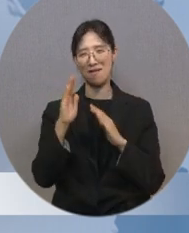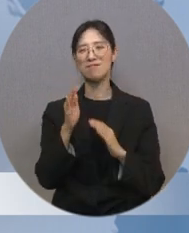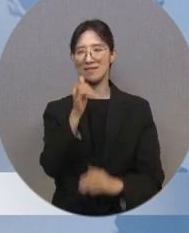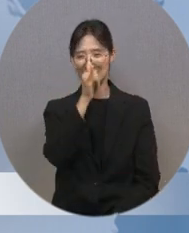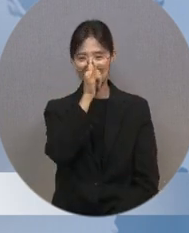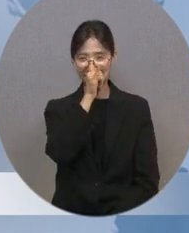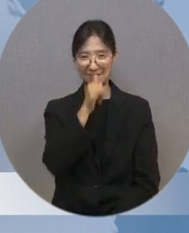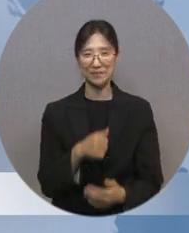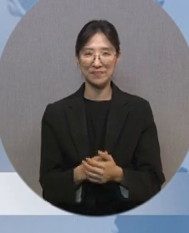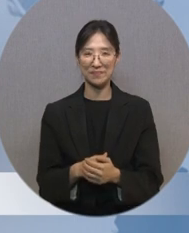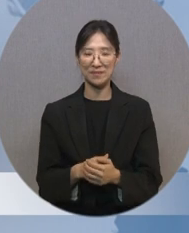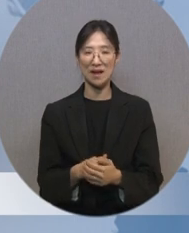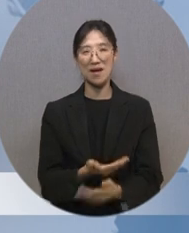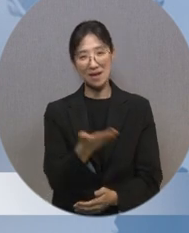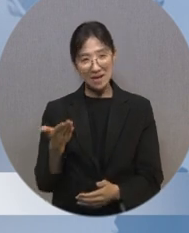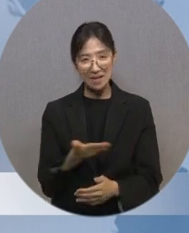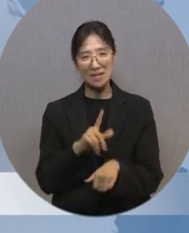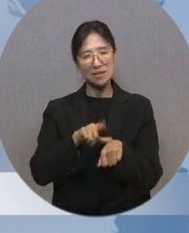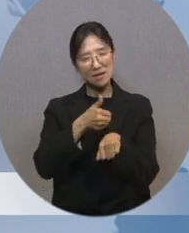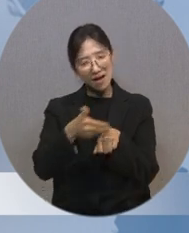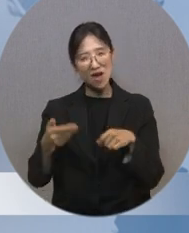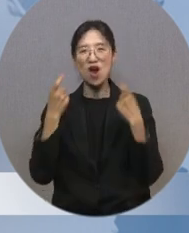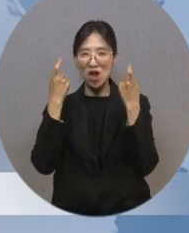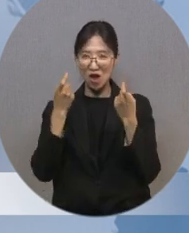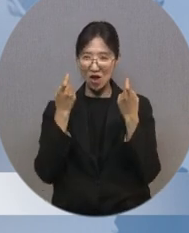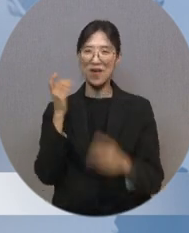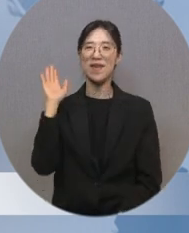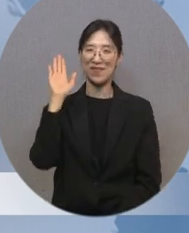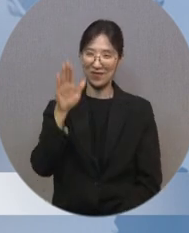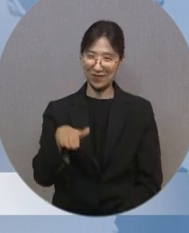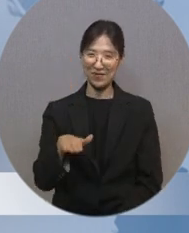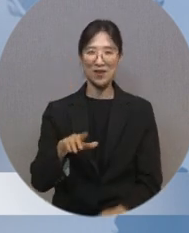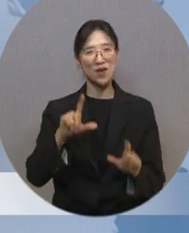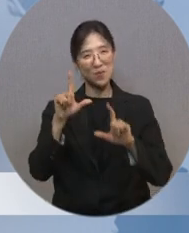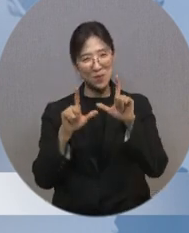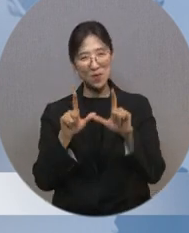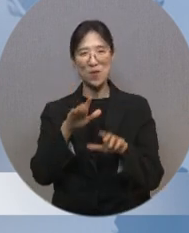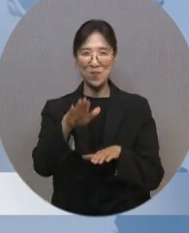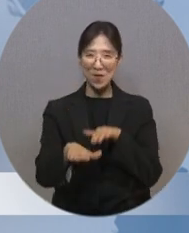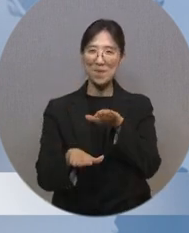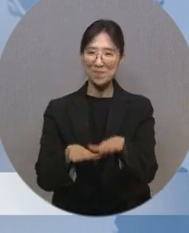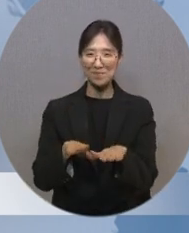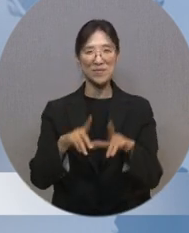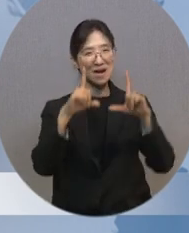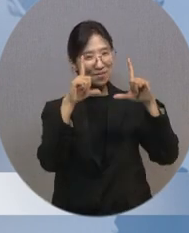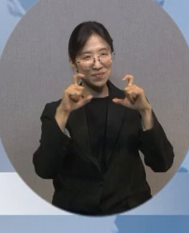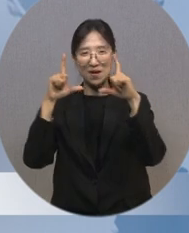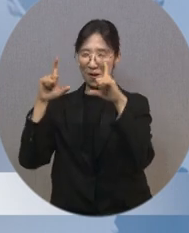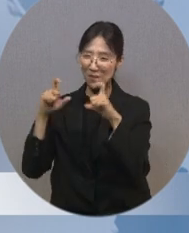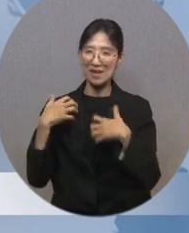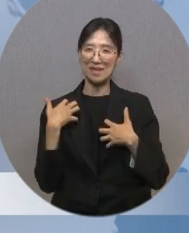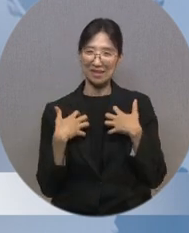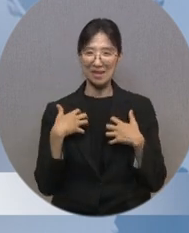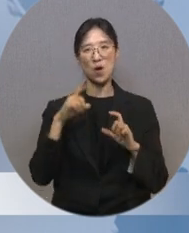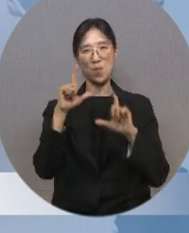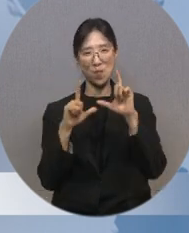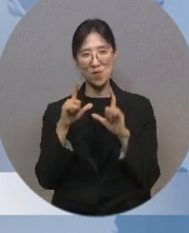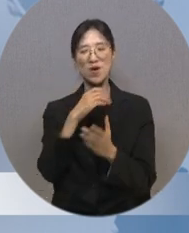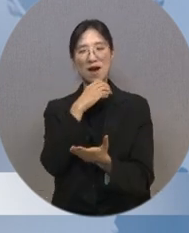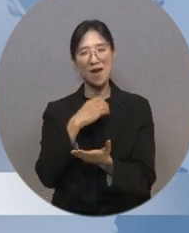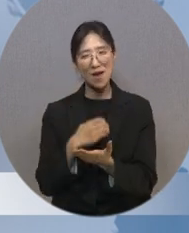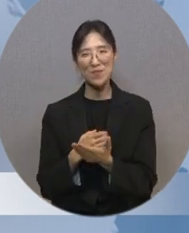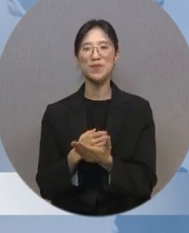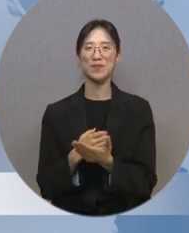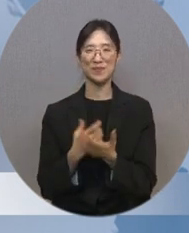있습니다. 이들이 세월이 흘러 여행을 떠났다고 하는데요. 가는 발길마다 사진을 남기며 즐거워하는 모습으로